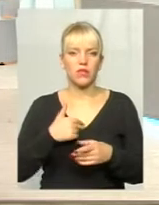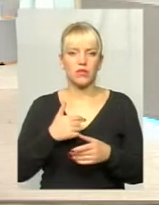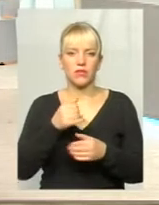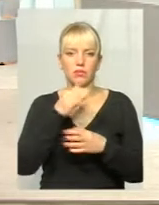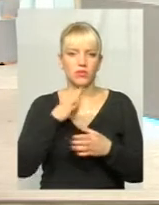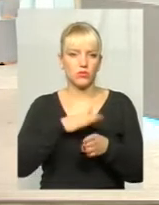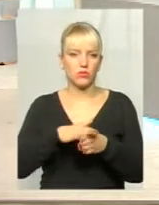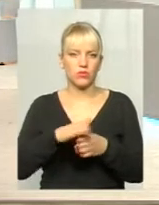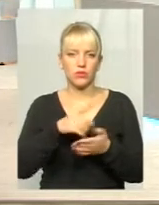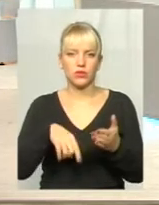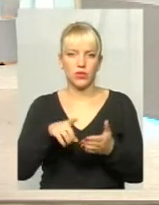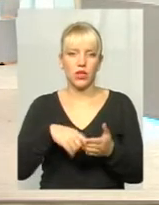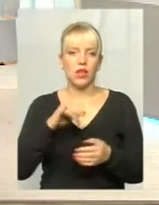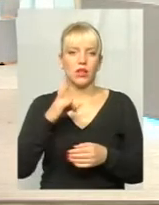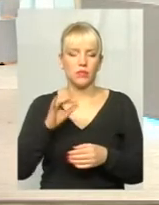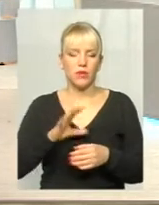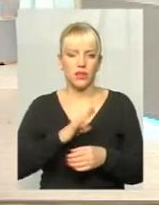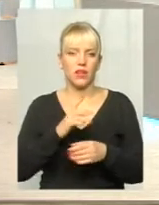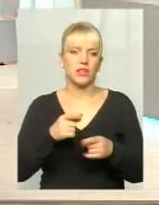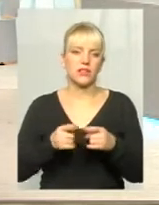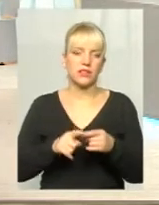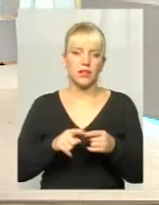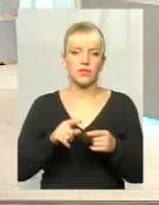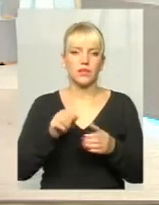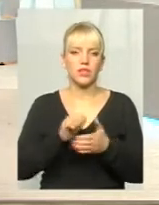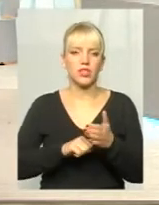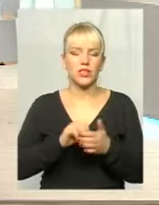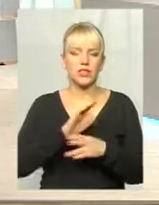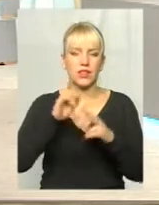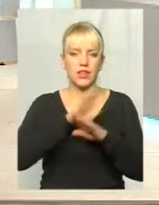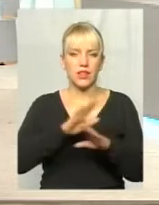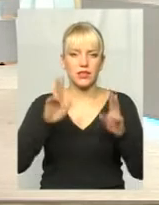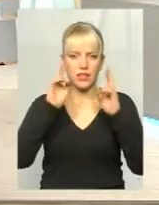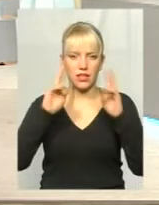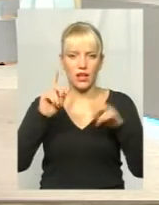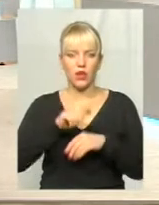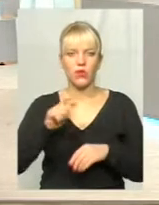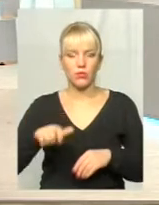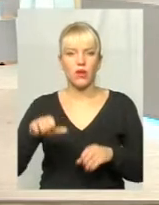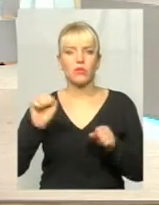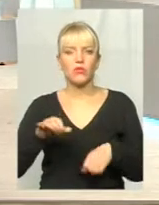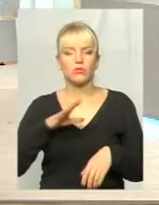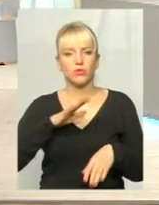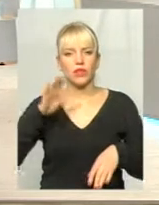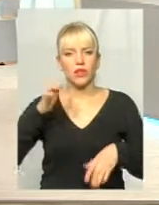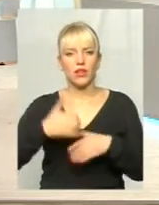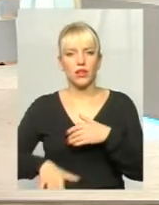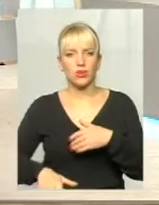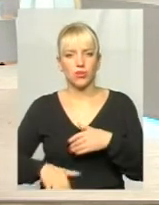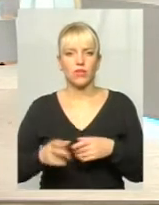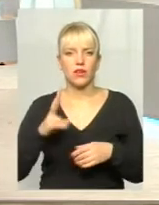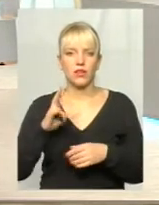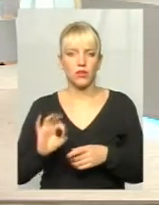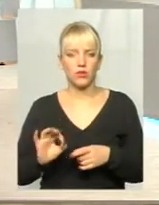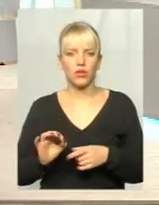вдається. Буває це чи через незнання людьми певних правил, чи просто ігнорування. Але в